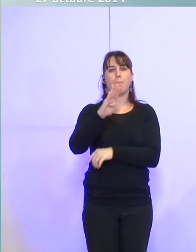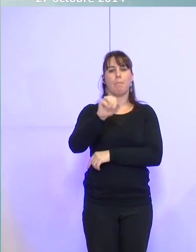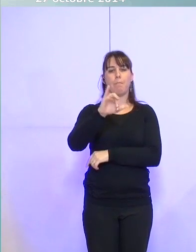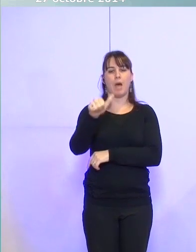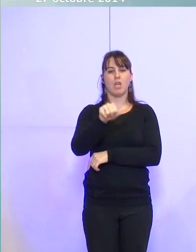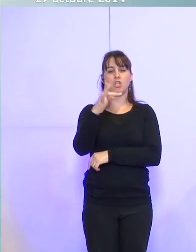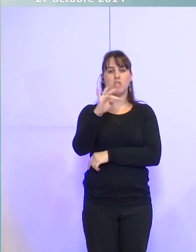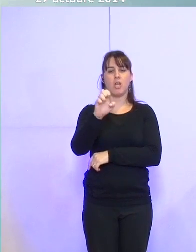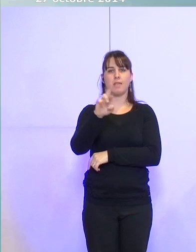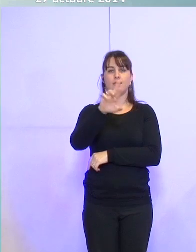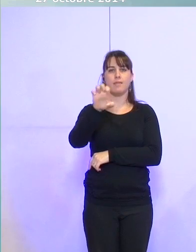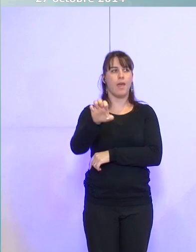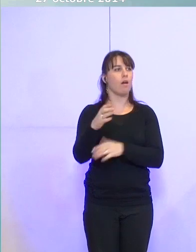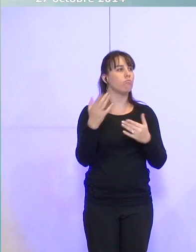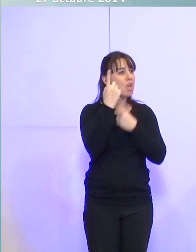Pas de questions particulières?